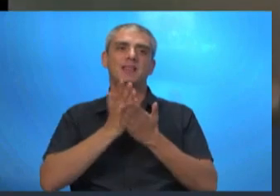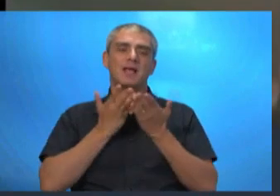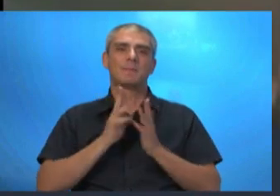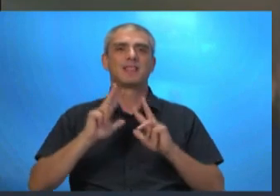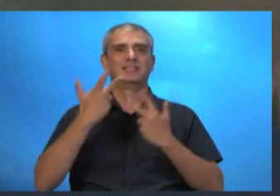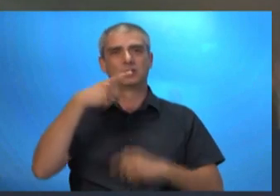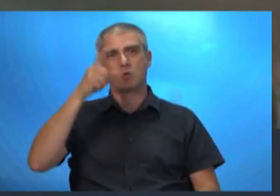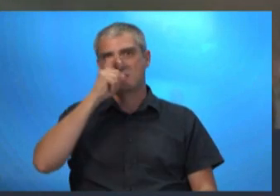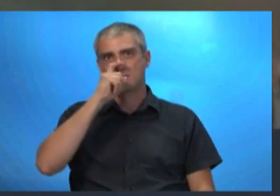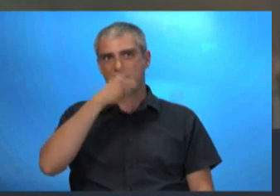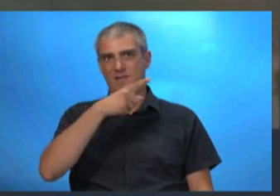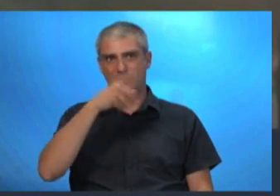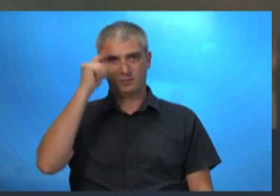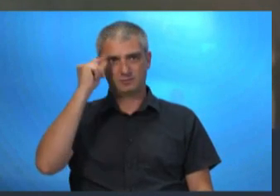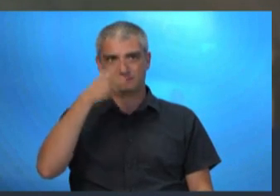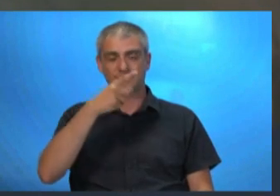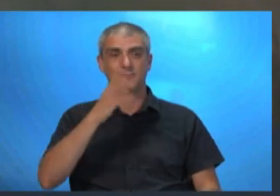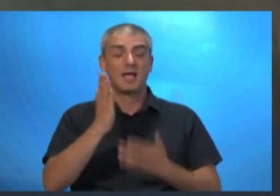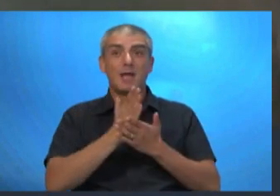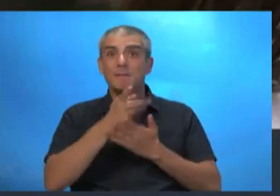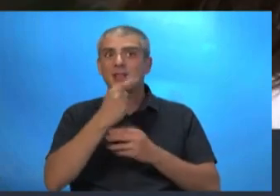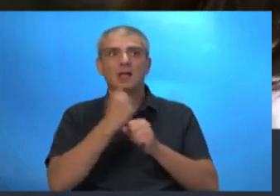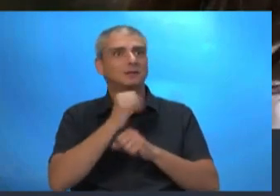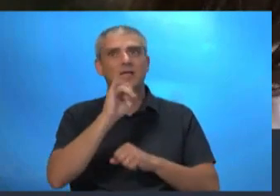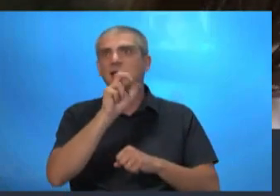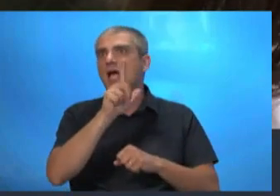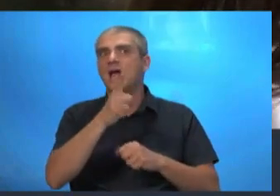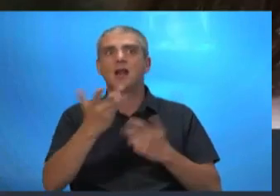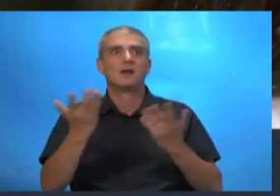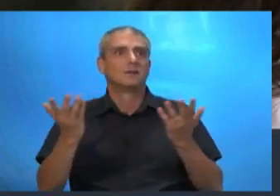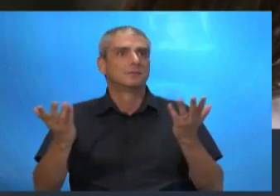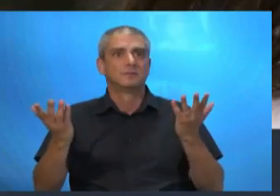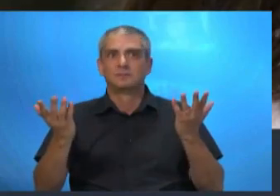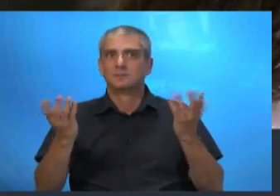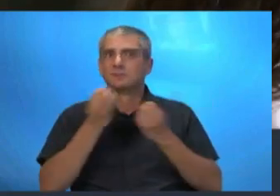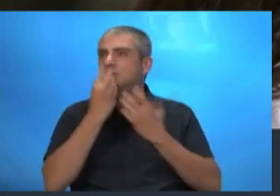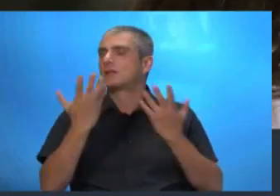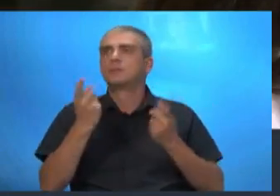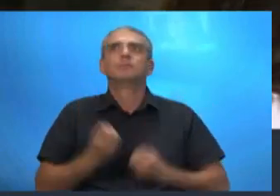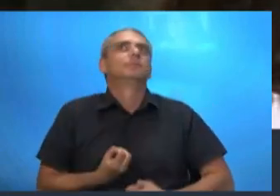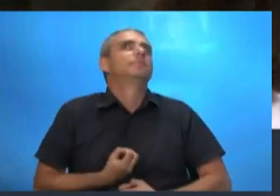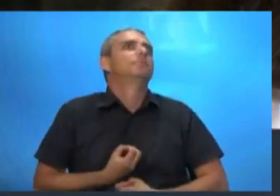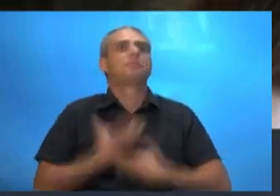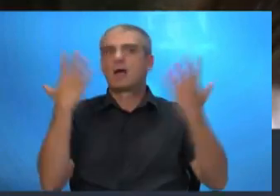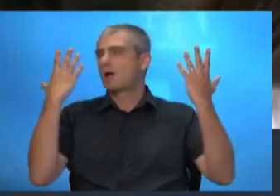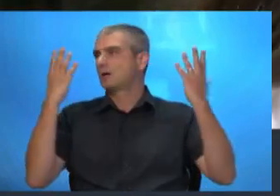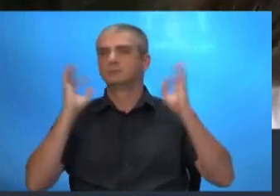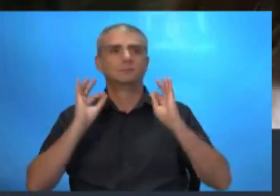ביפו. המכינה עשתה ליעל מדהים, כאילו, היא פרחה שם